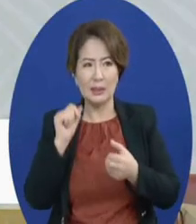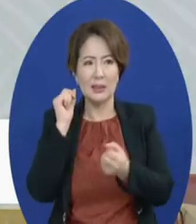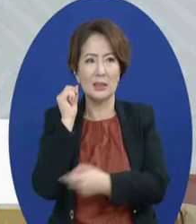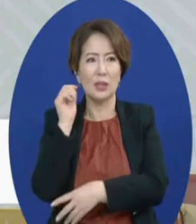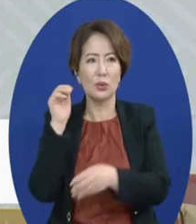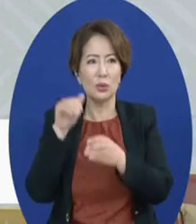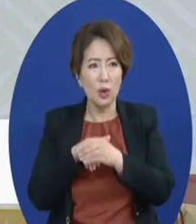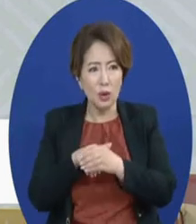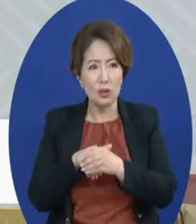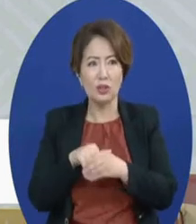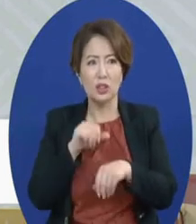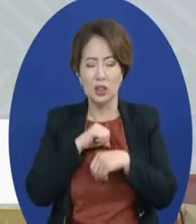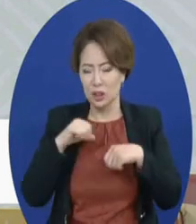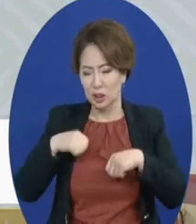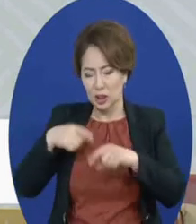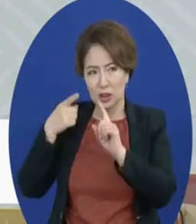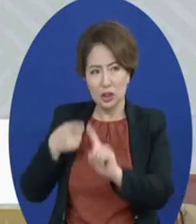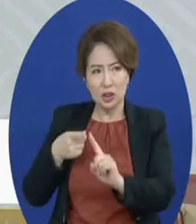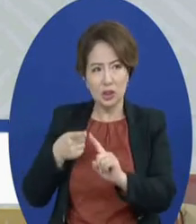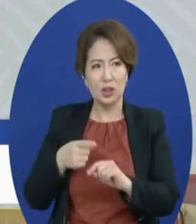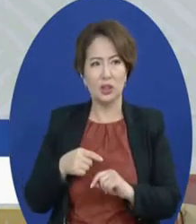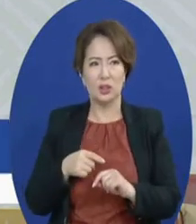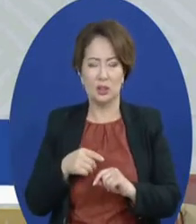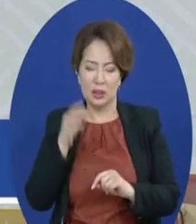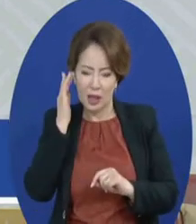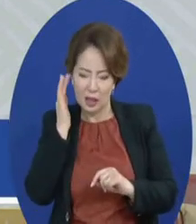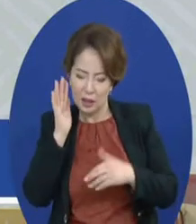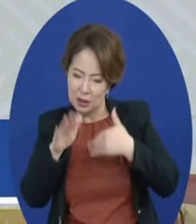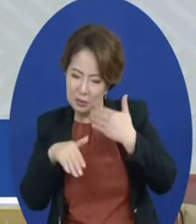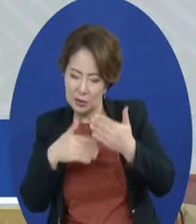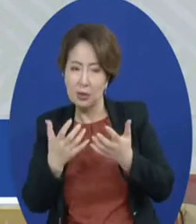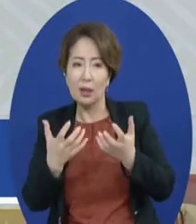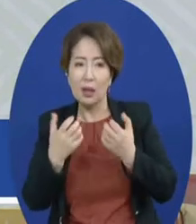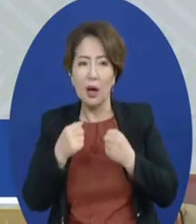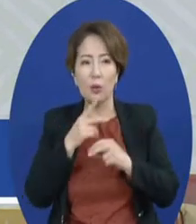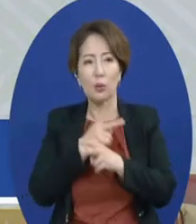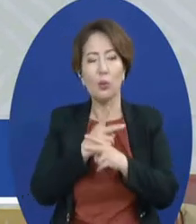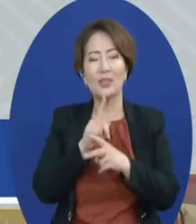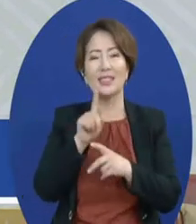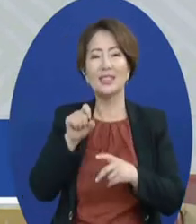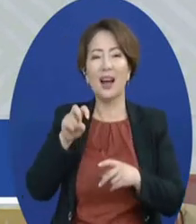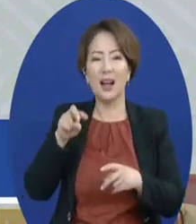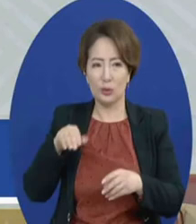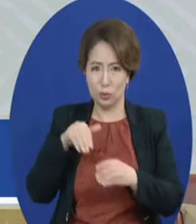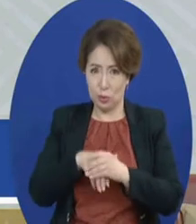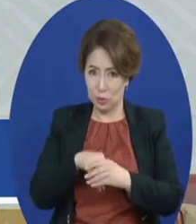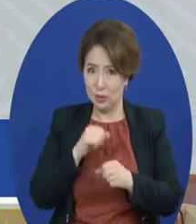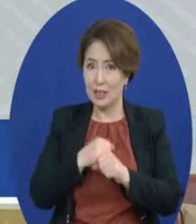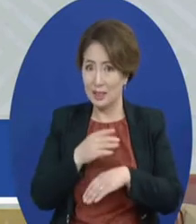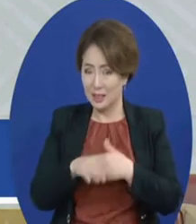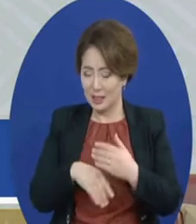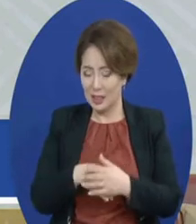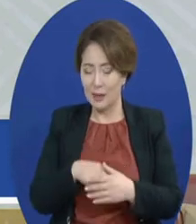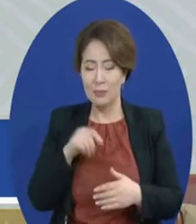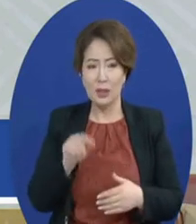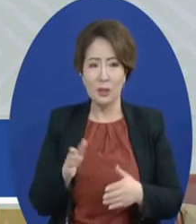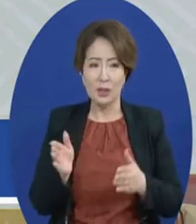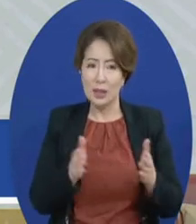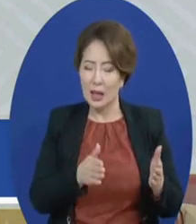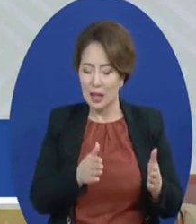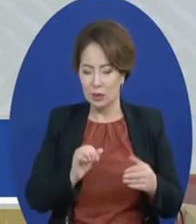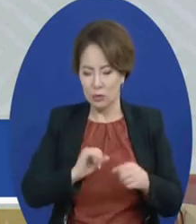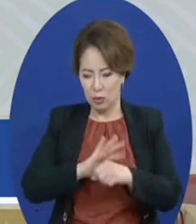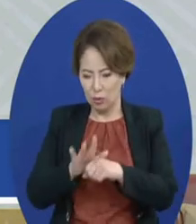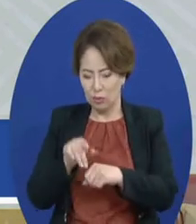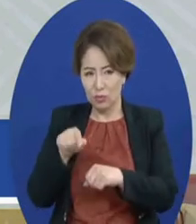игнээр орсон иргэд чиглэлсэн сегментчилсэн арга хэмжээнүүд авах энэ хуулийн заалтуудыг бас оруулж ажиллалаа. Энэс гадна ковид